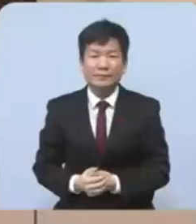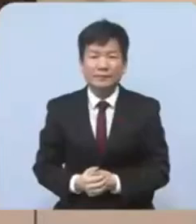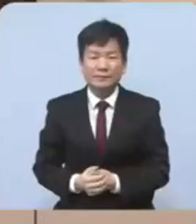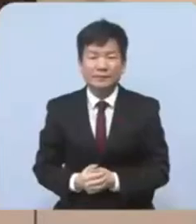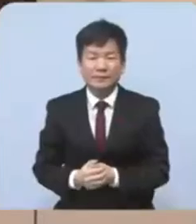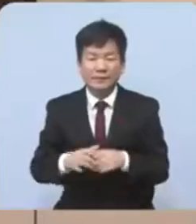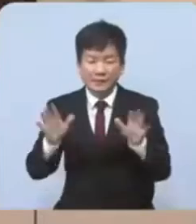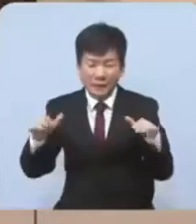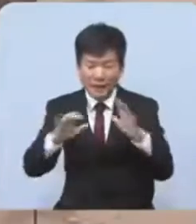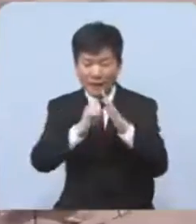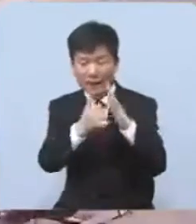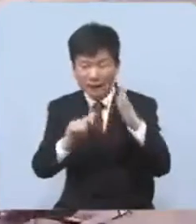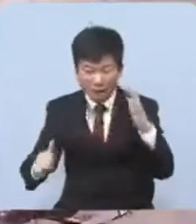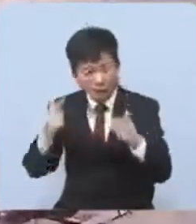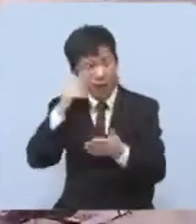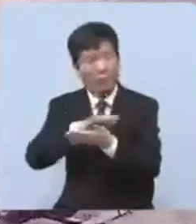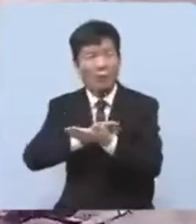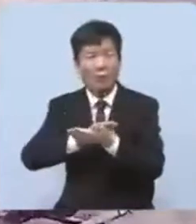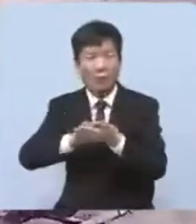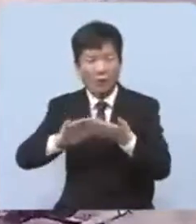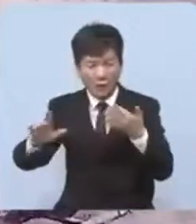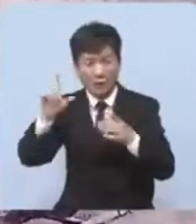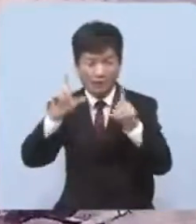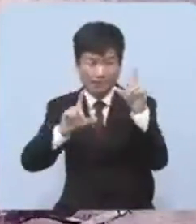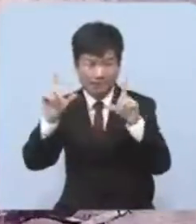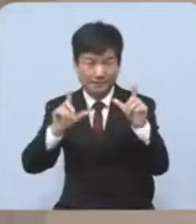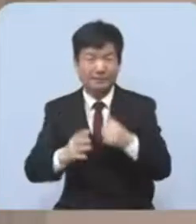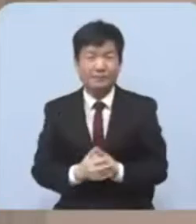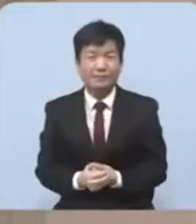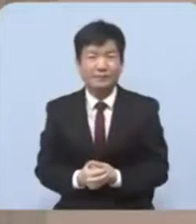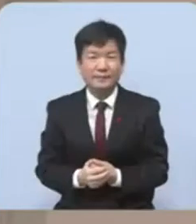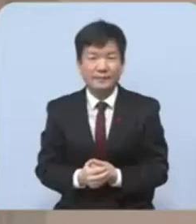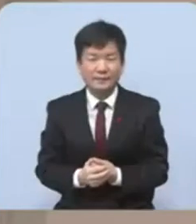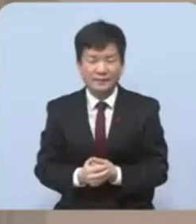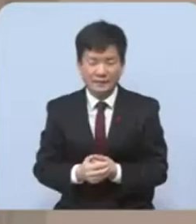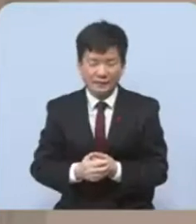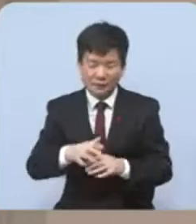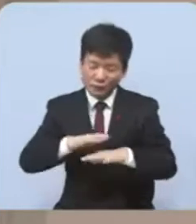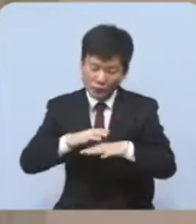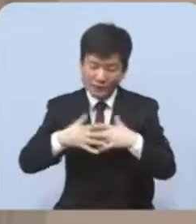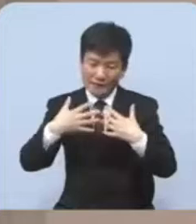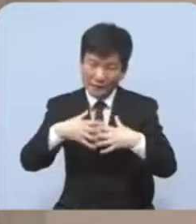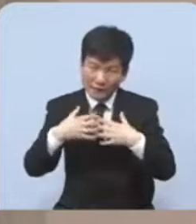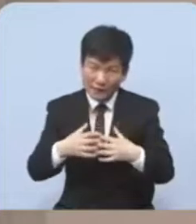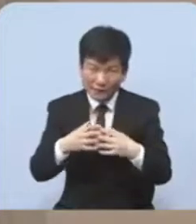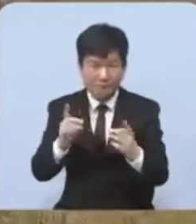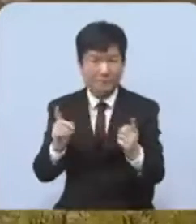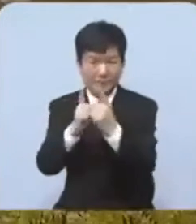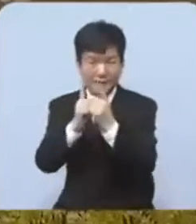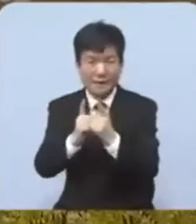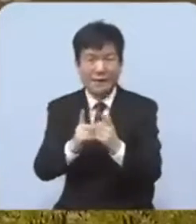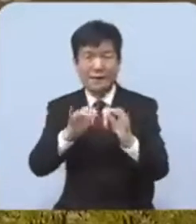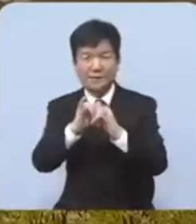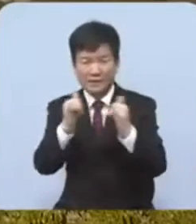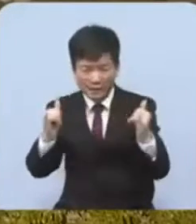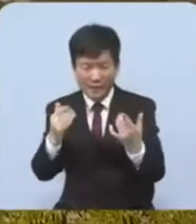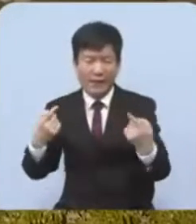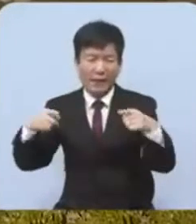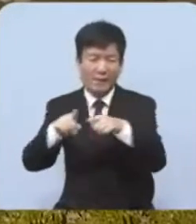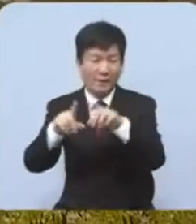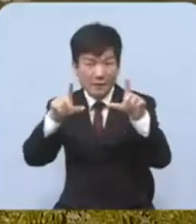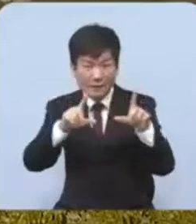동지의 황 세 가족은 평화로운 분위기를 연출합니다 트랙터에 농부와 마주한 황새는 인간과의 공존을